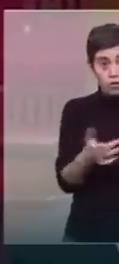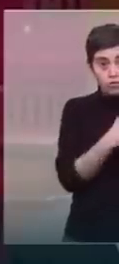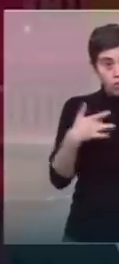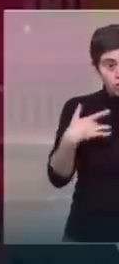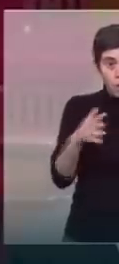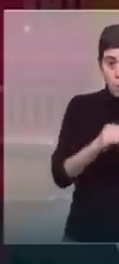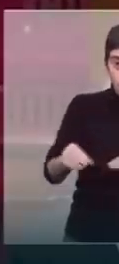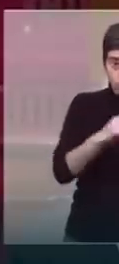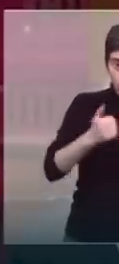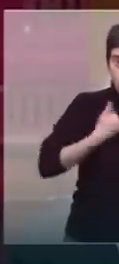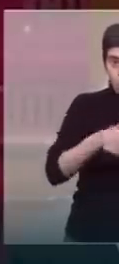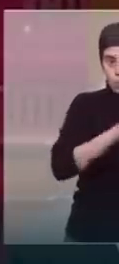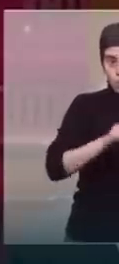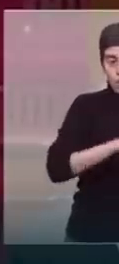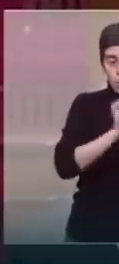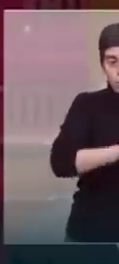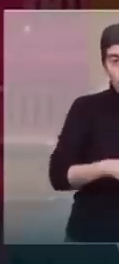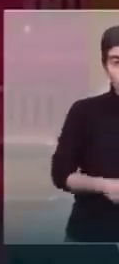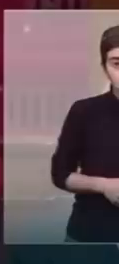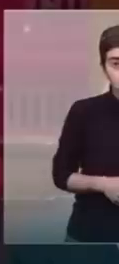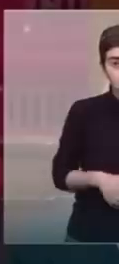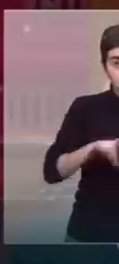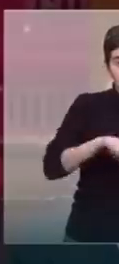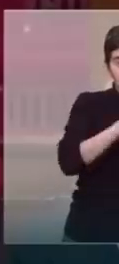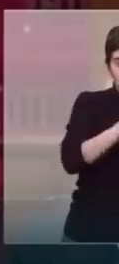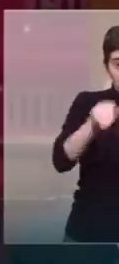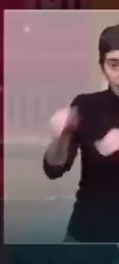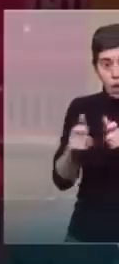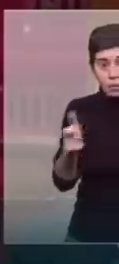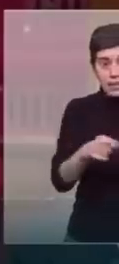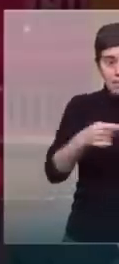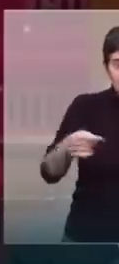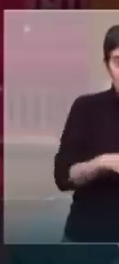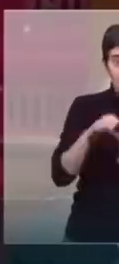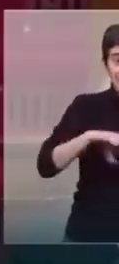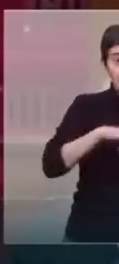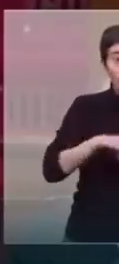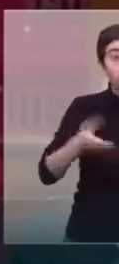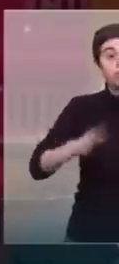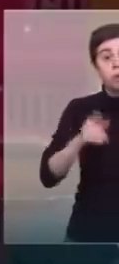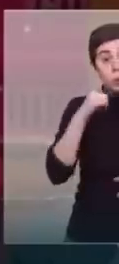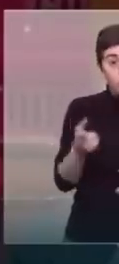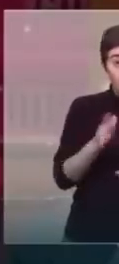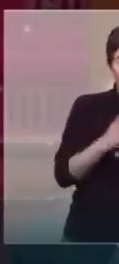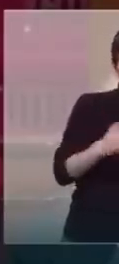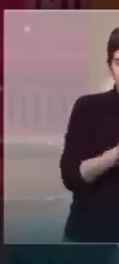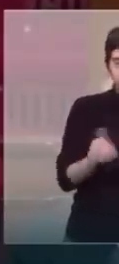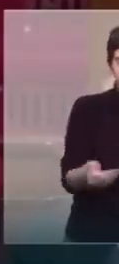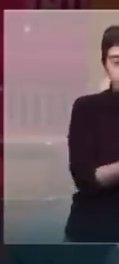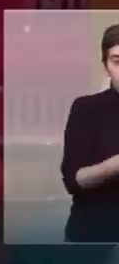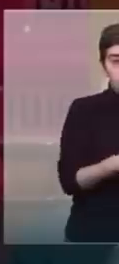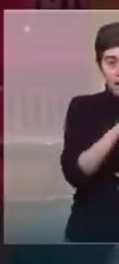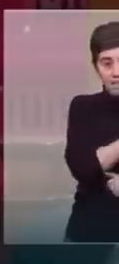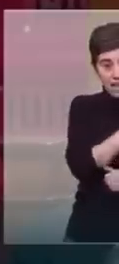en toute indépendance. Où sont les réquisitions ? Quand allons-nous passer à la licence d'office pour contourner les brevets et faire du vaccin un